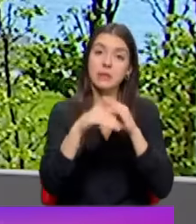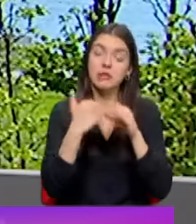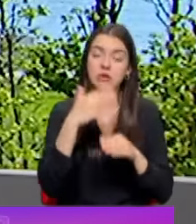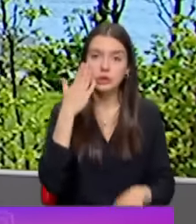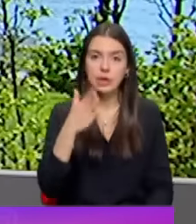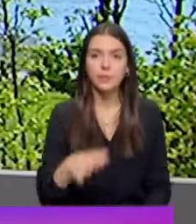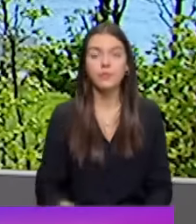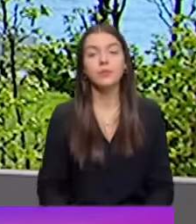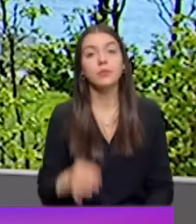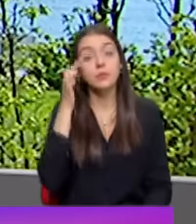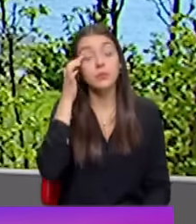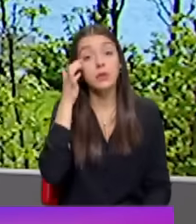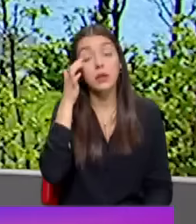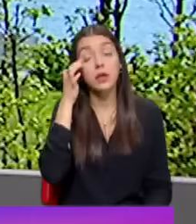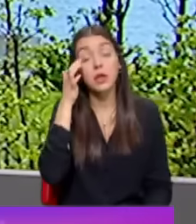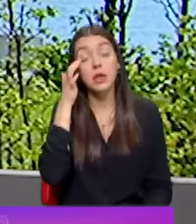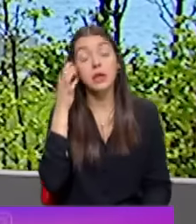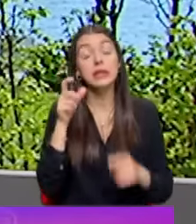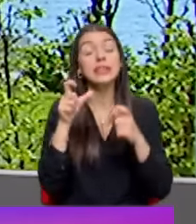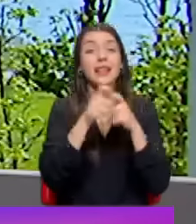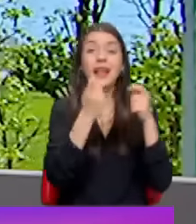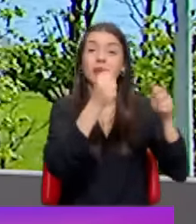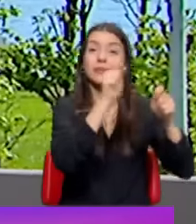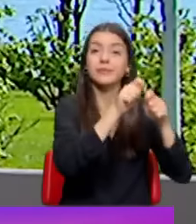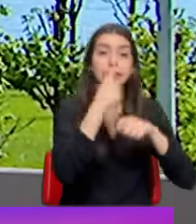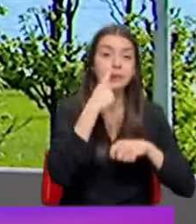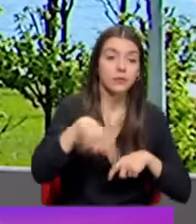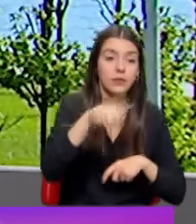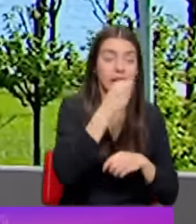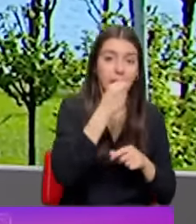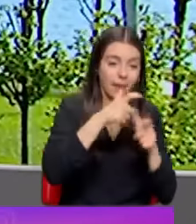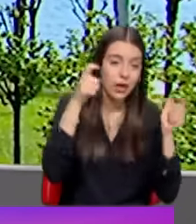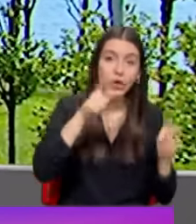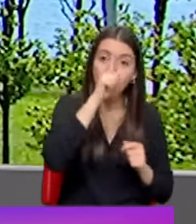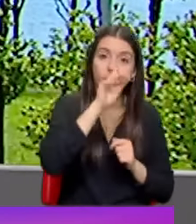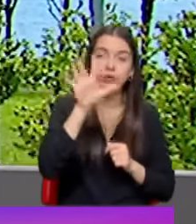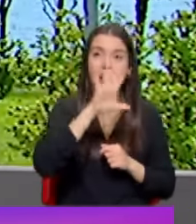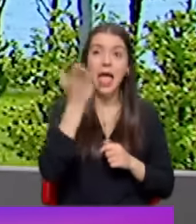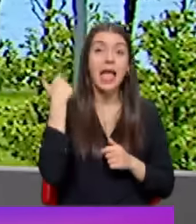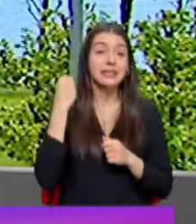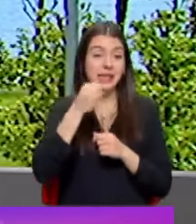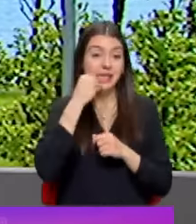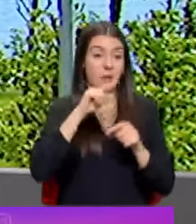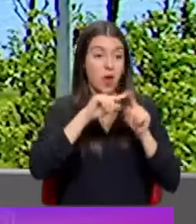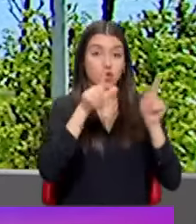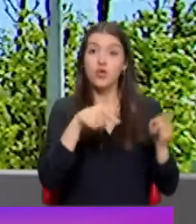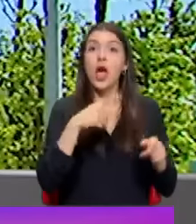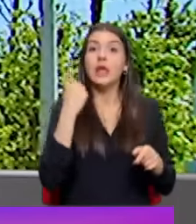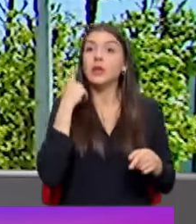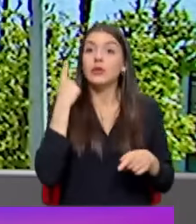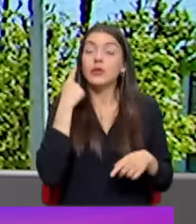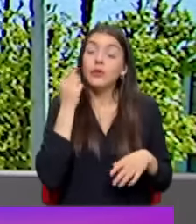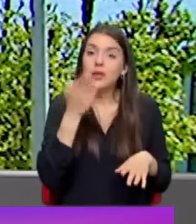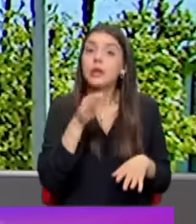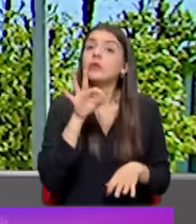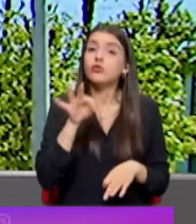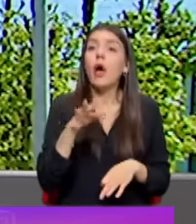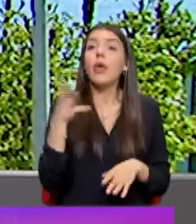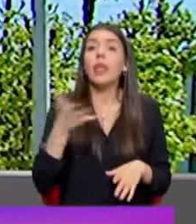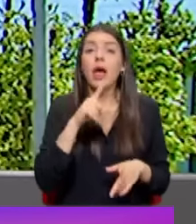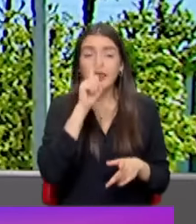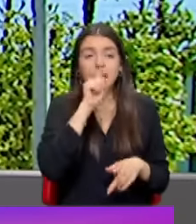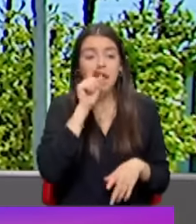Sanayide tabldot minimum 150 lira olmuş ve yemekler yenilecek gibi değil. Eskiden sanayi lezzeti diye bir şey vardı. Sanayide menü artık